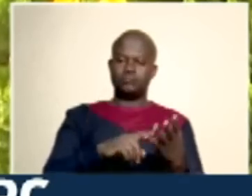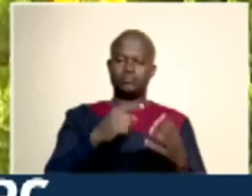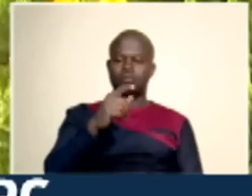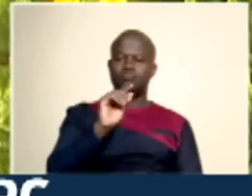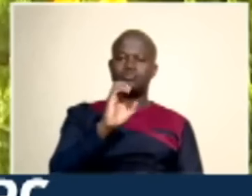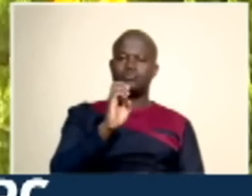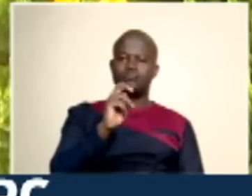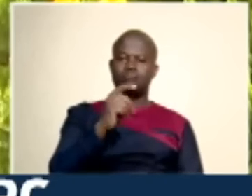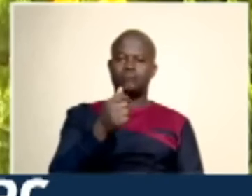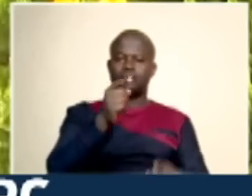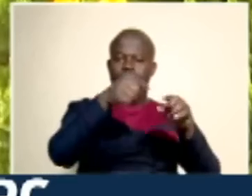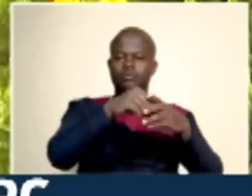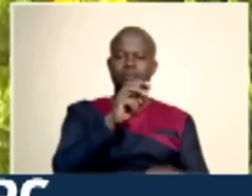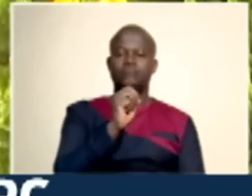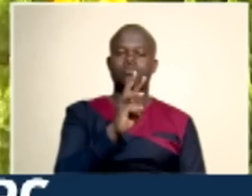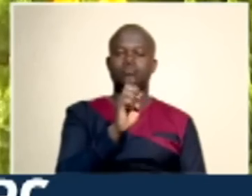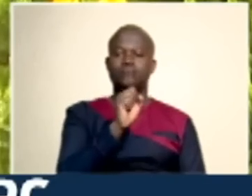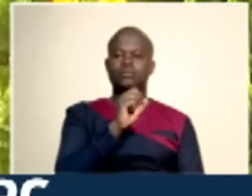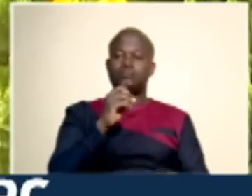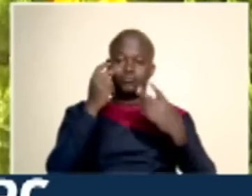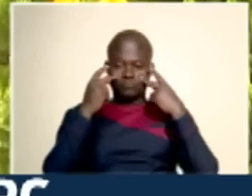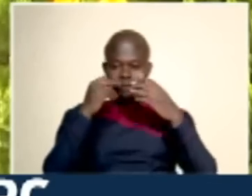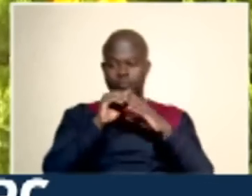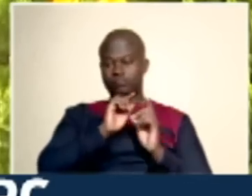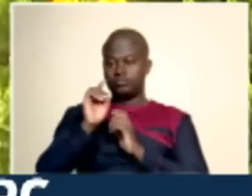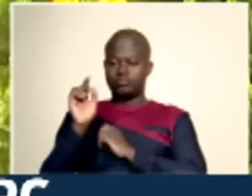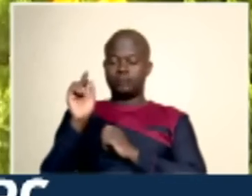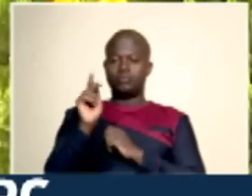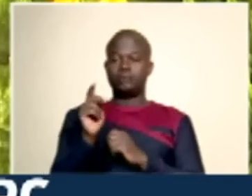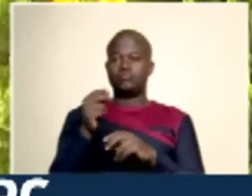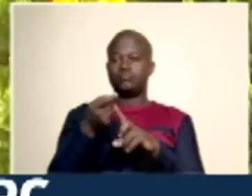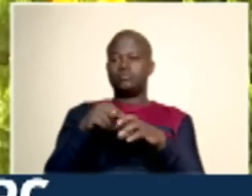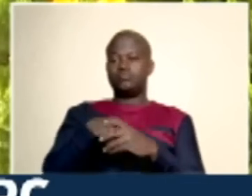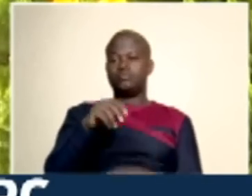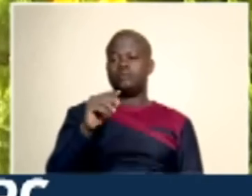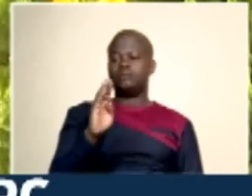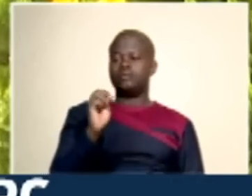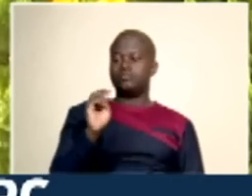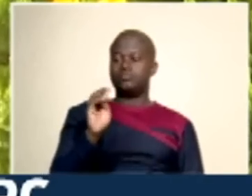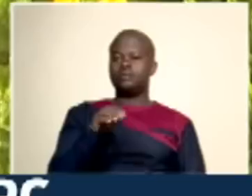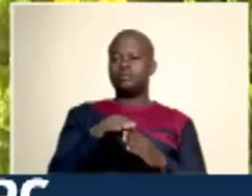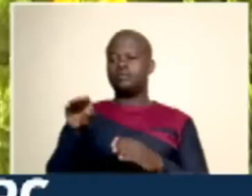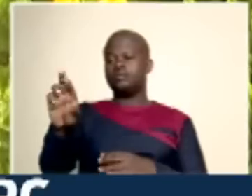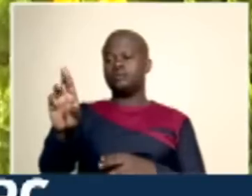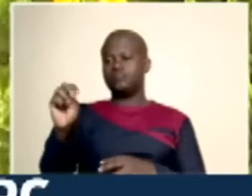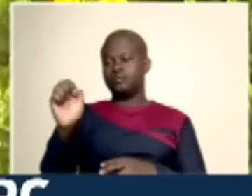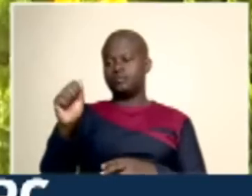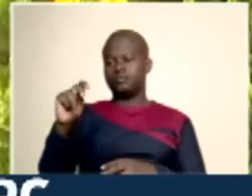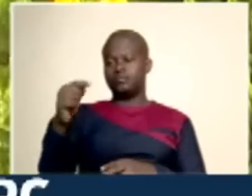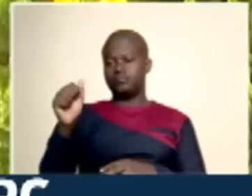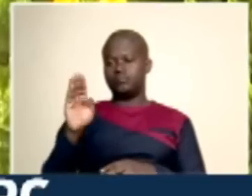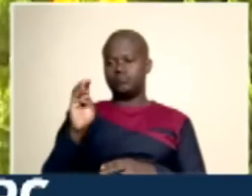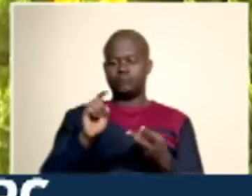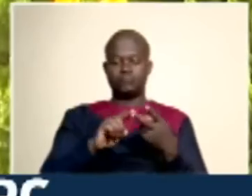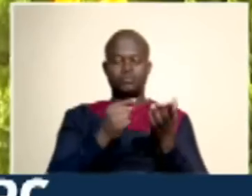Kicanga kugera ndetse n'imweso kareba ingabo za Kenya kuva hariya ikibumba kumanuka za Rumangabo ingabo